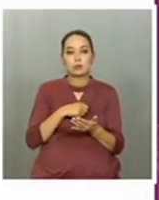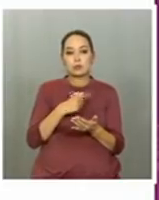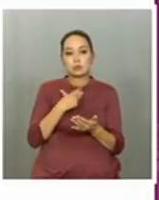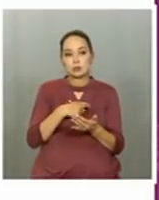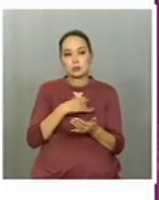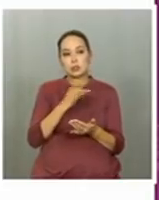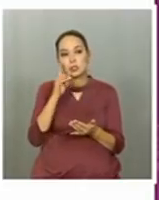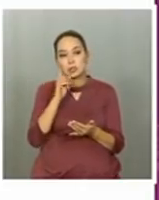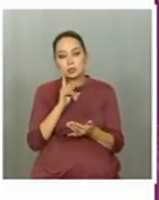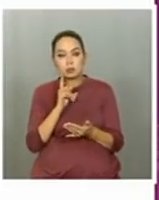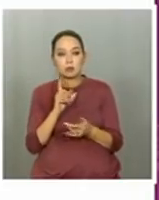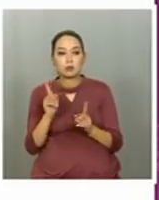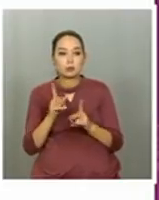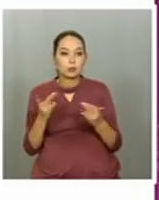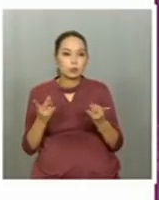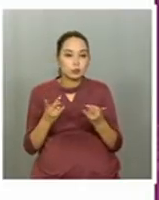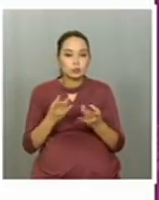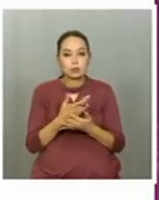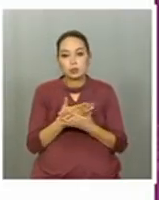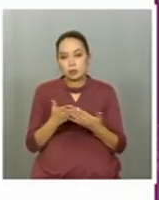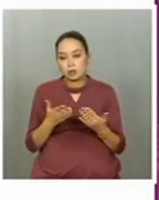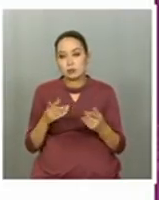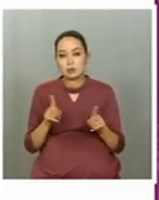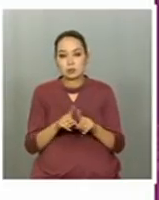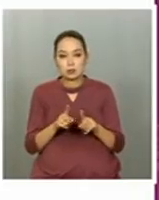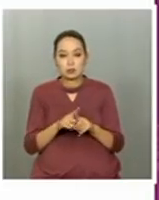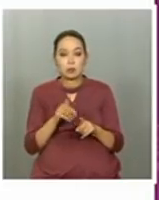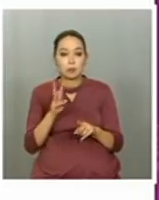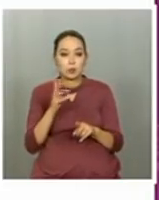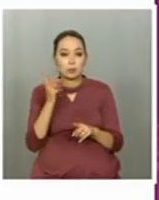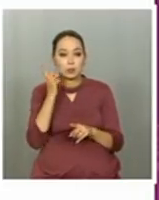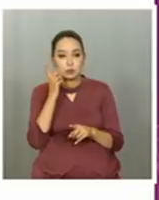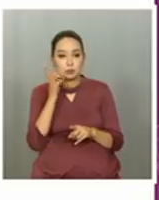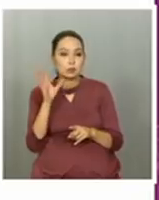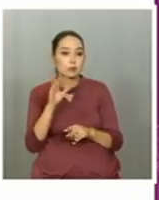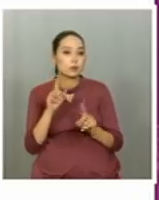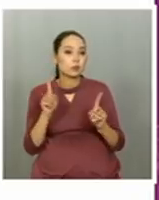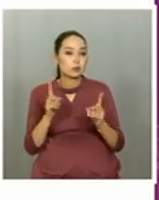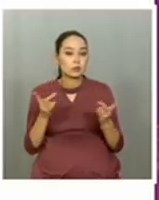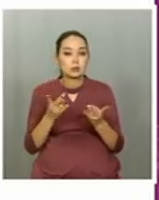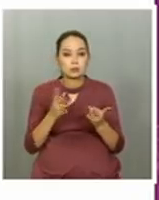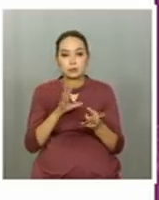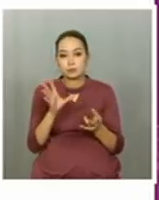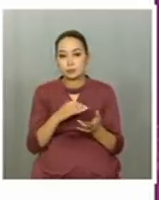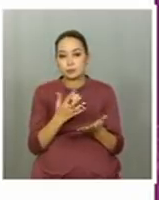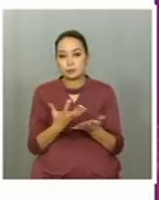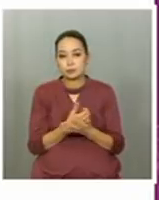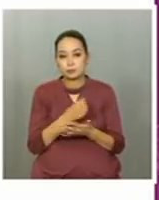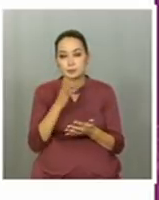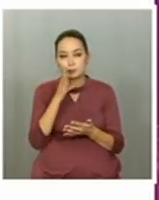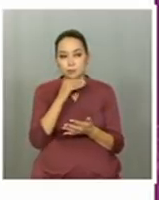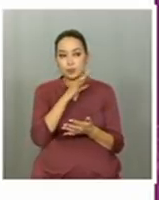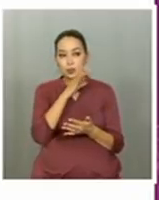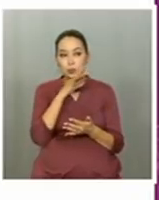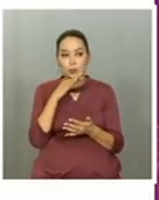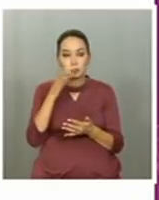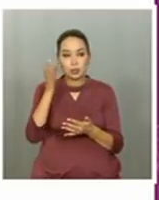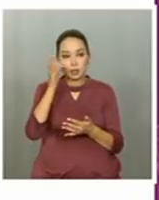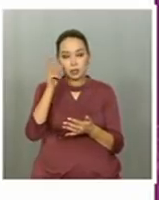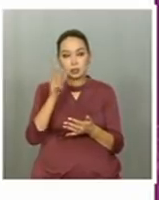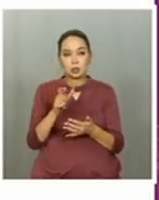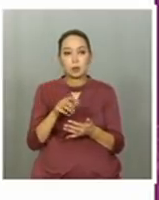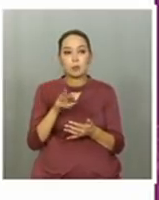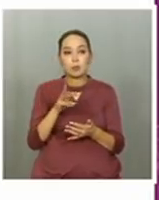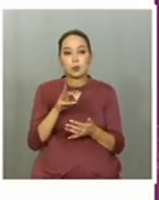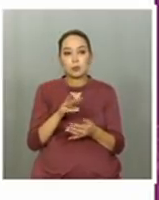және кез келген мобильді интернеттің көмегімен шаруаларын шешеді. Көптеген ғалымдар